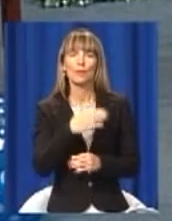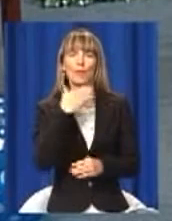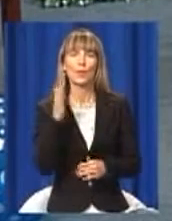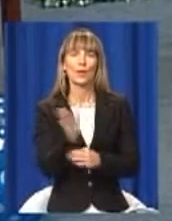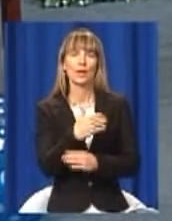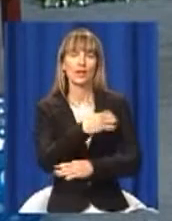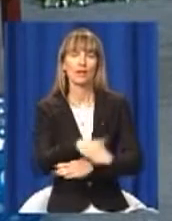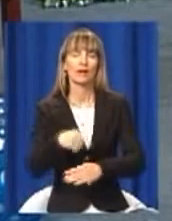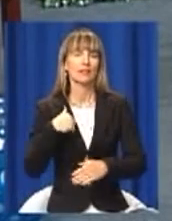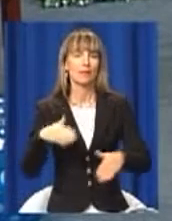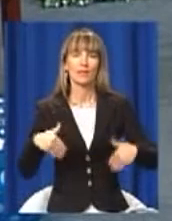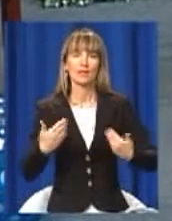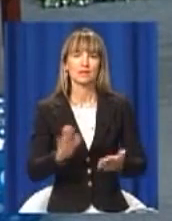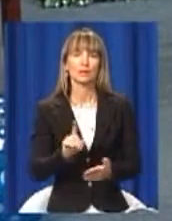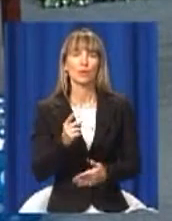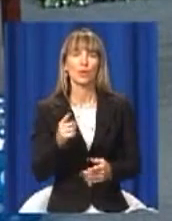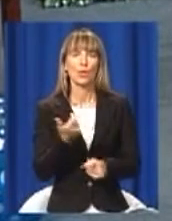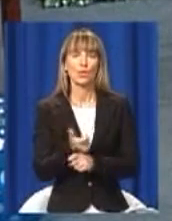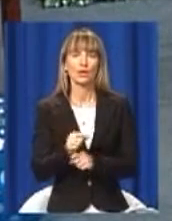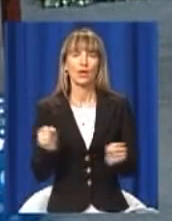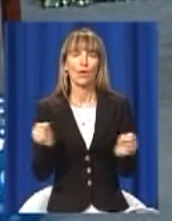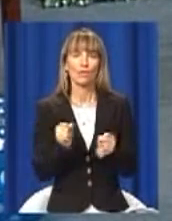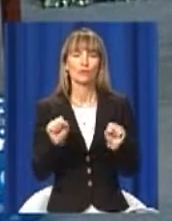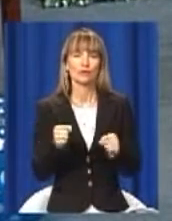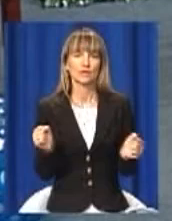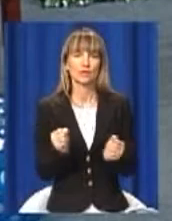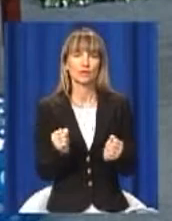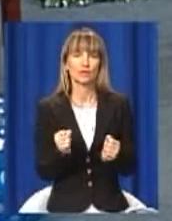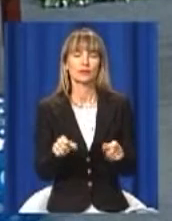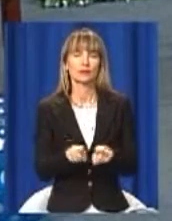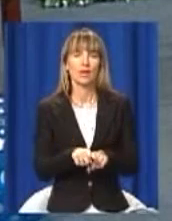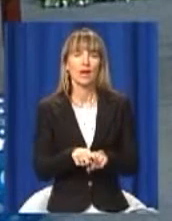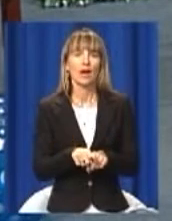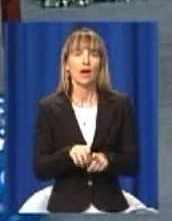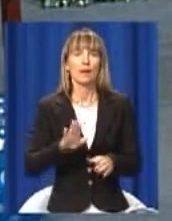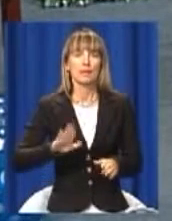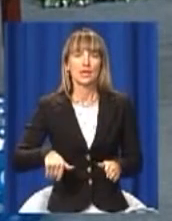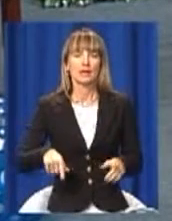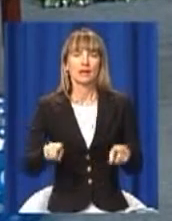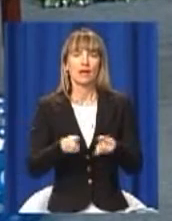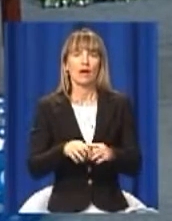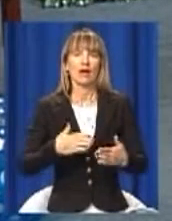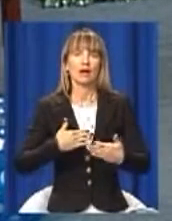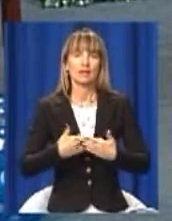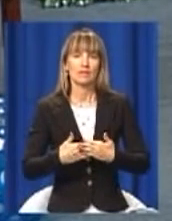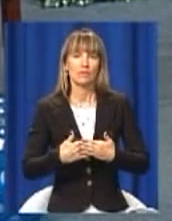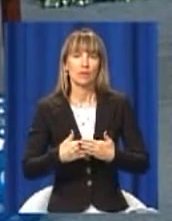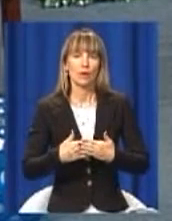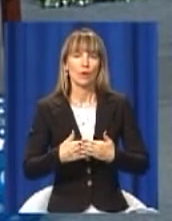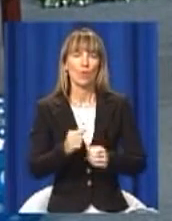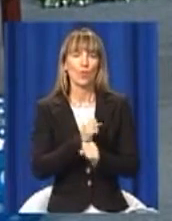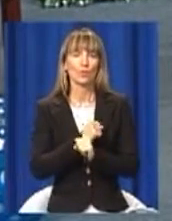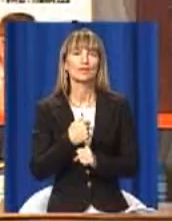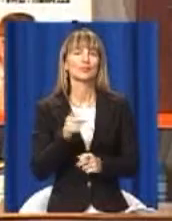гуляти на вулиці нам не рекомендується, тому що дуже холодно, можна застудитися тощо. Тож, після такого активного відпочинку нам треба що